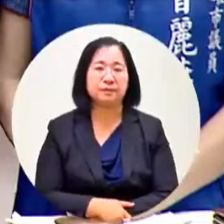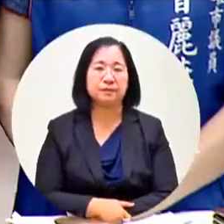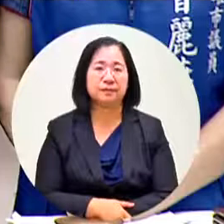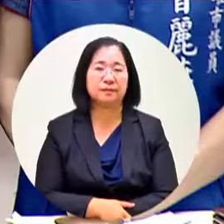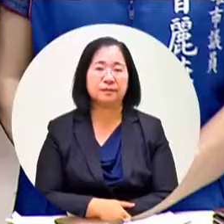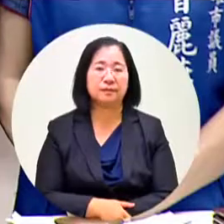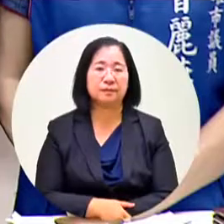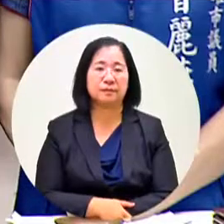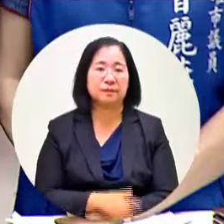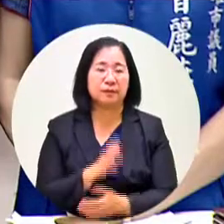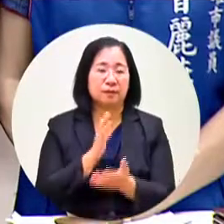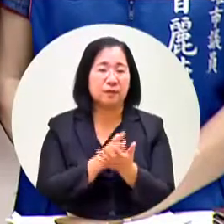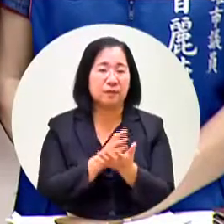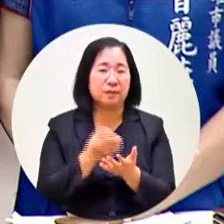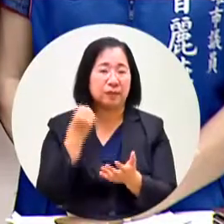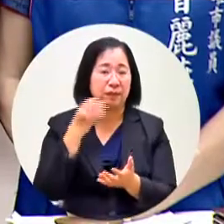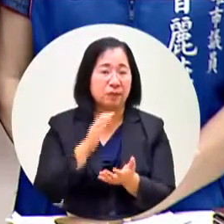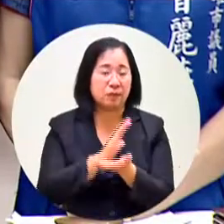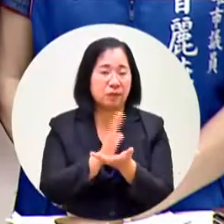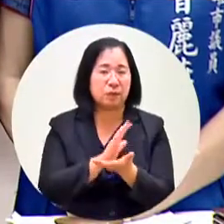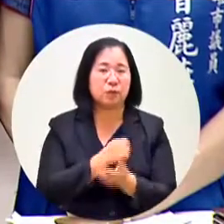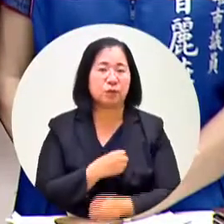我知道有。